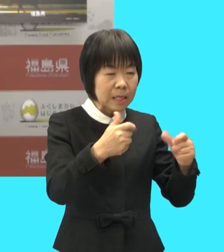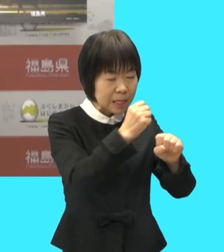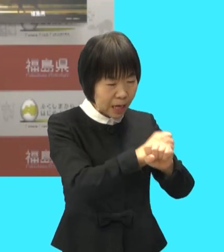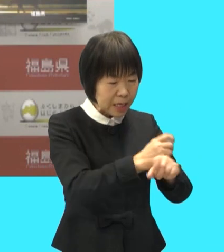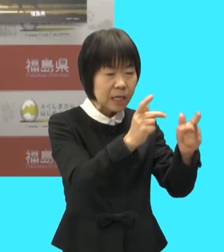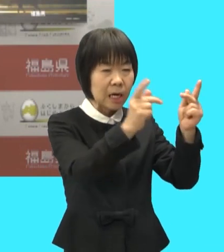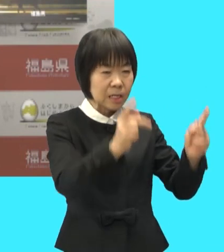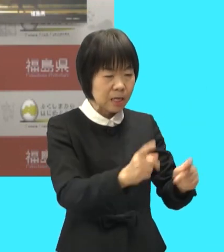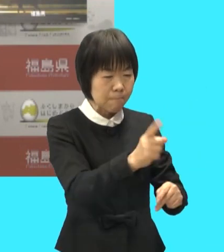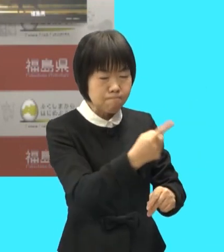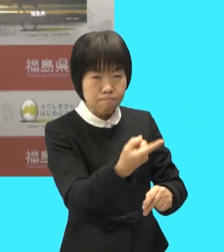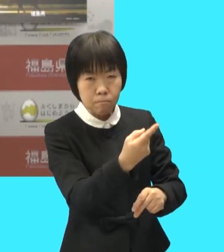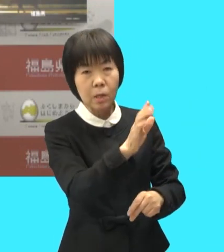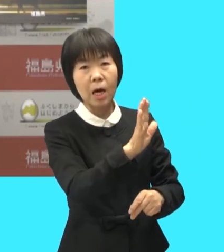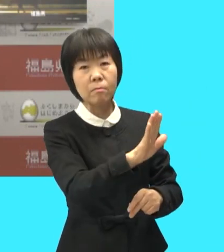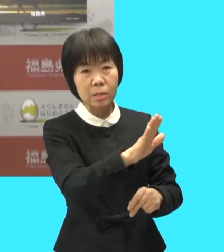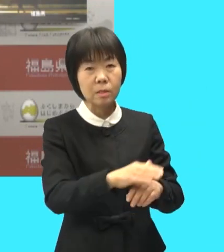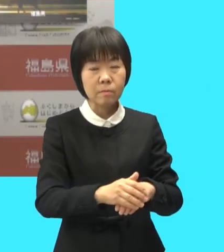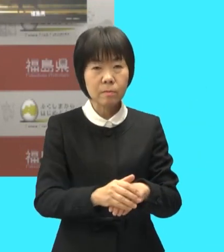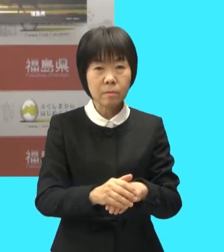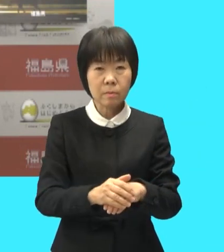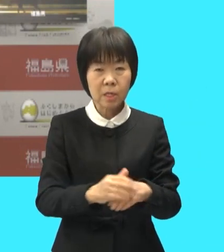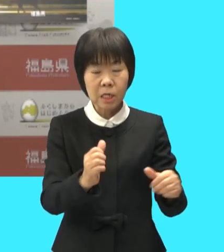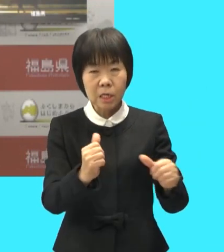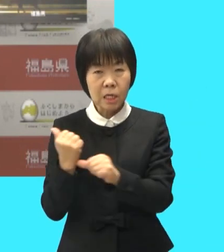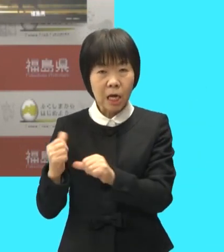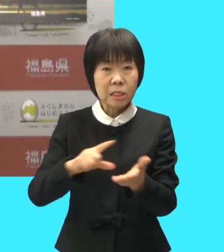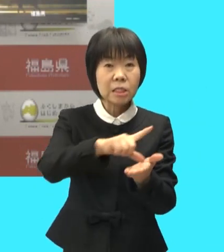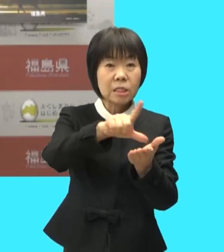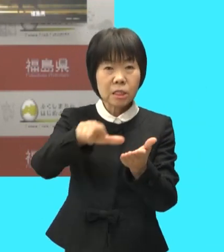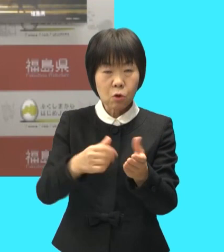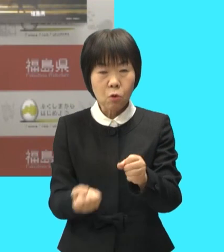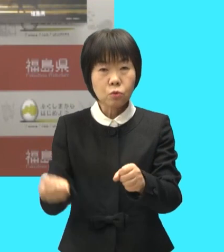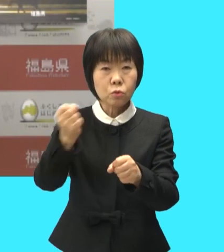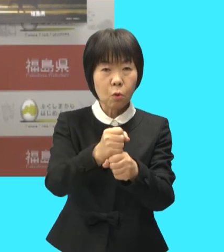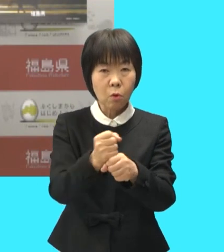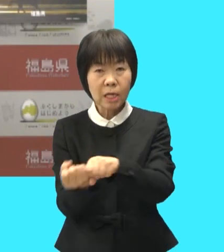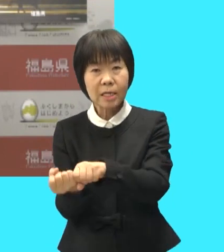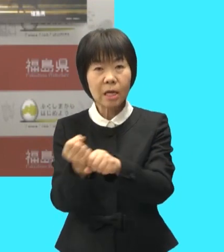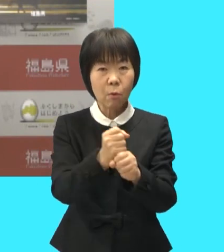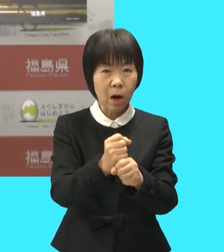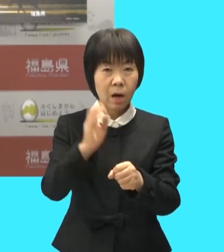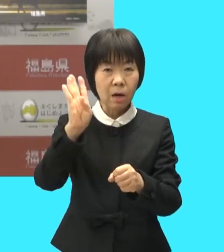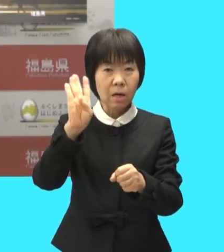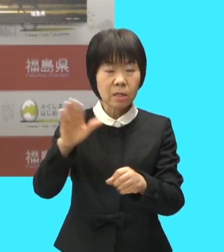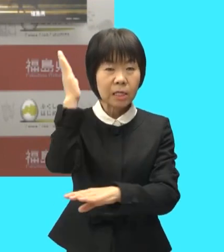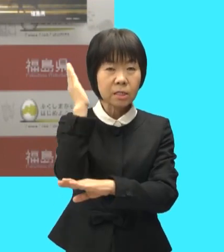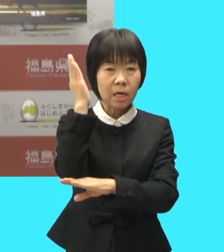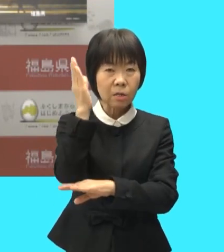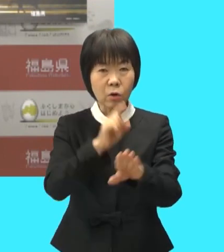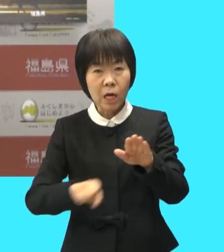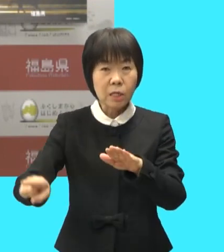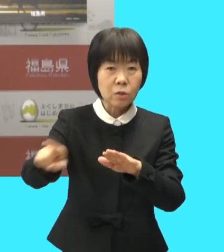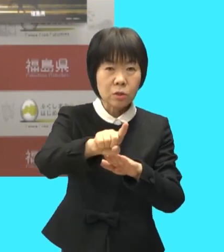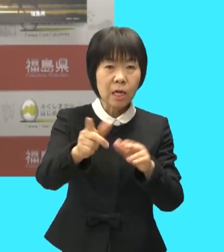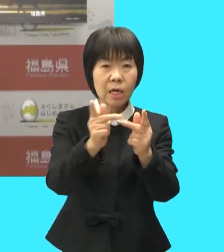直面しております。避難地域の復興再生は県政の最優先課